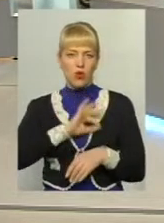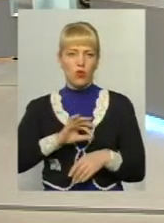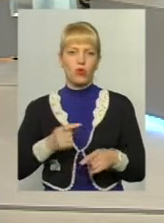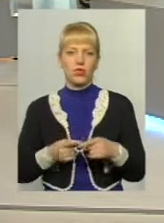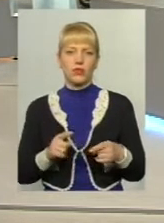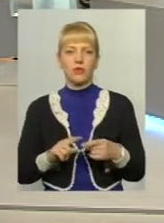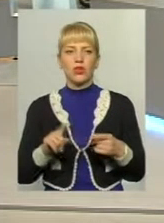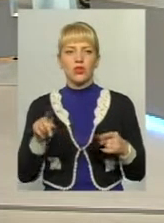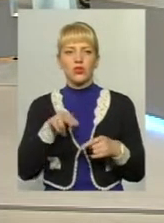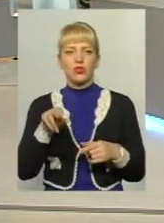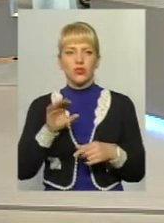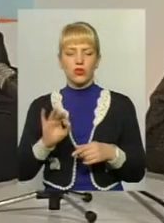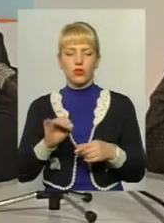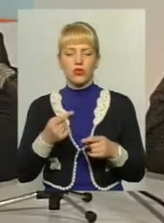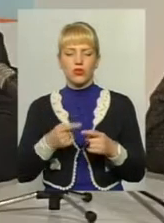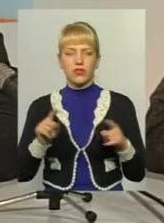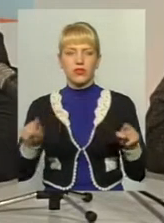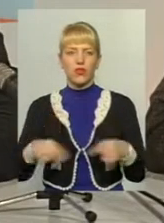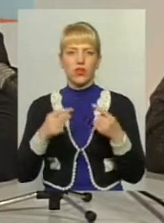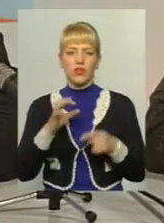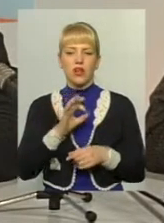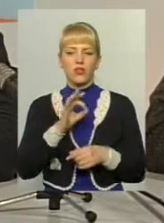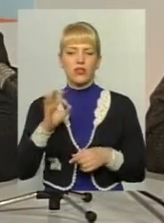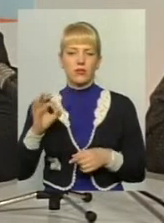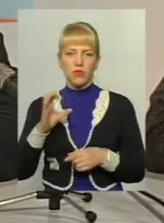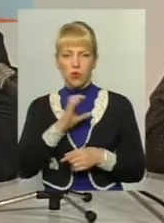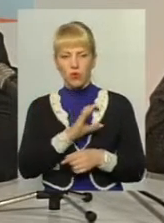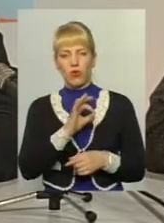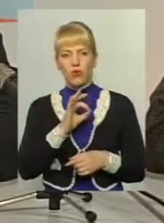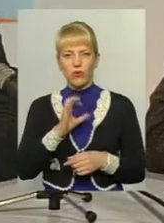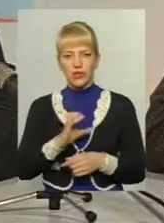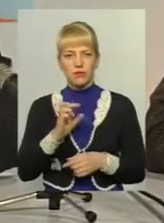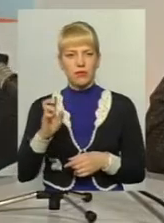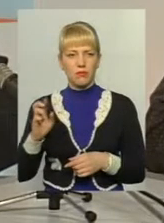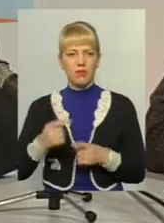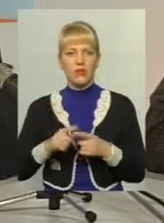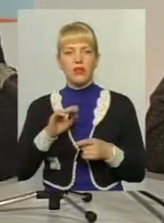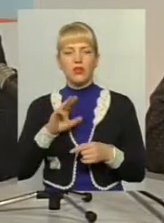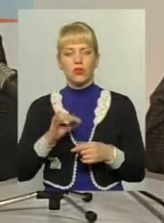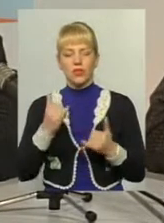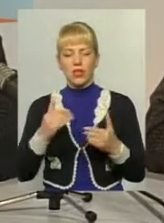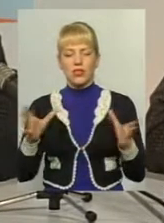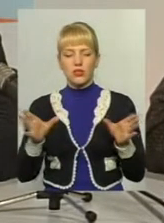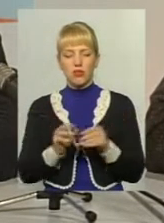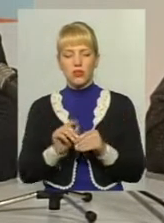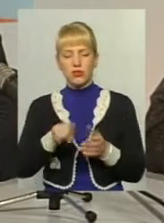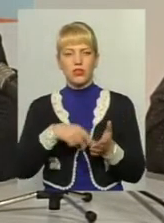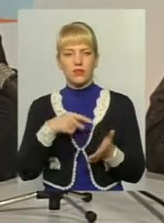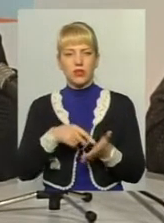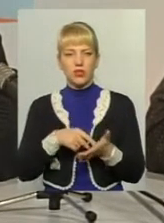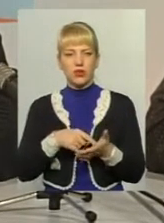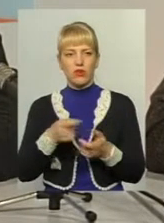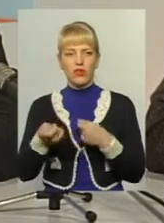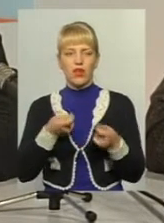Рада голів, да, громадська організація, чи, можливо, вона проводить якусь роботу, ділиться досвідом для того, щоб цей процес був